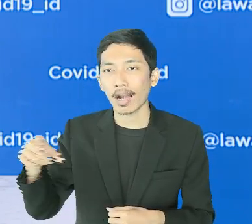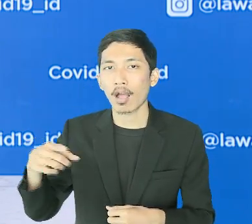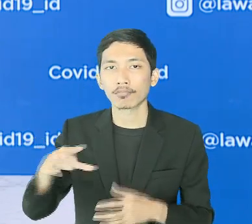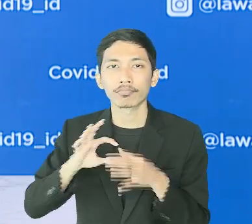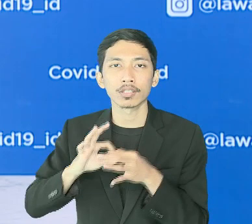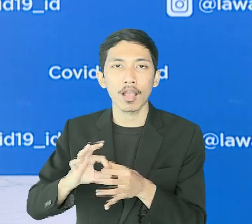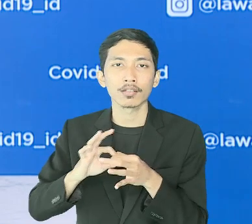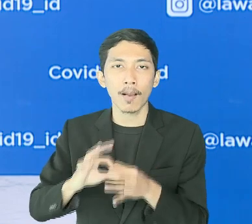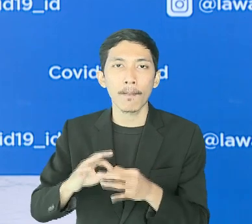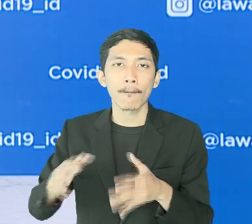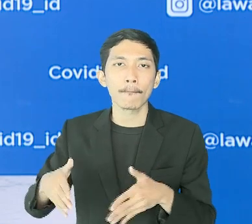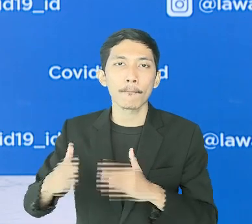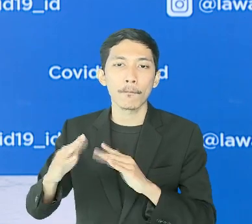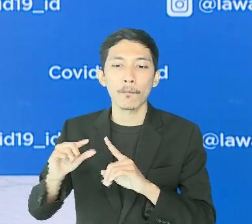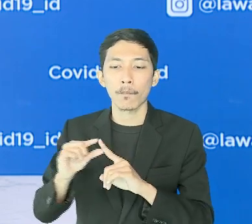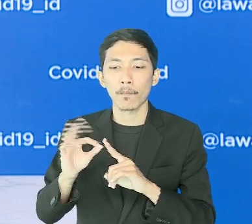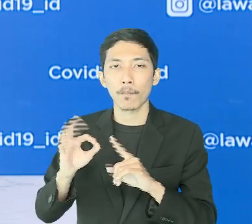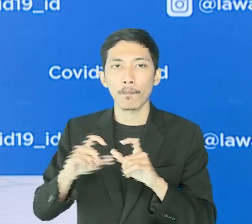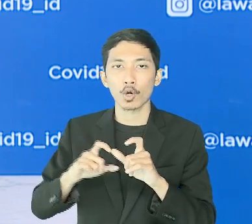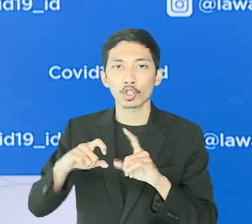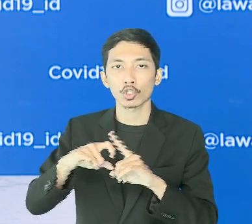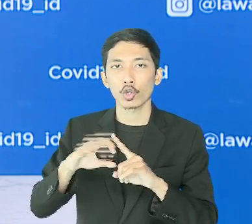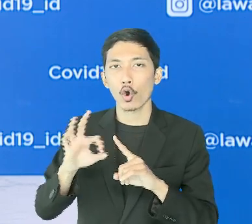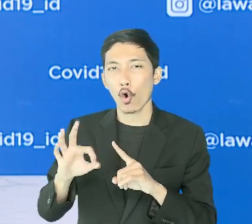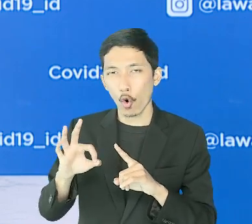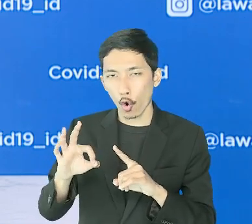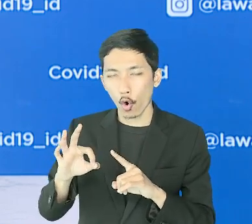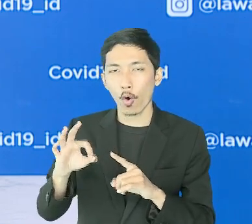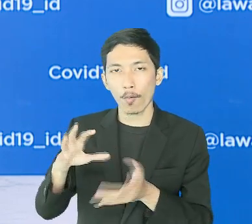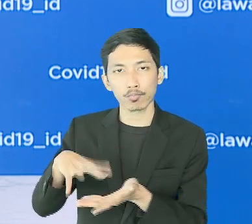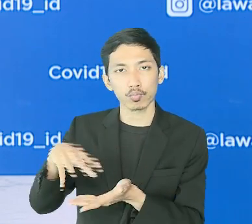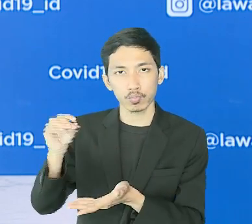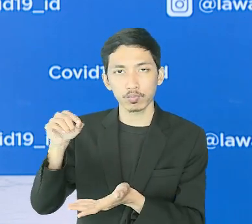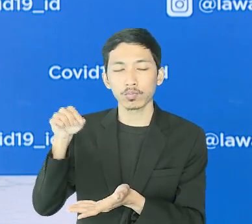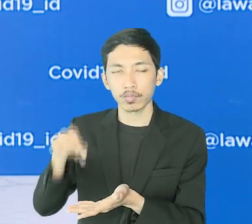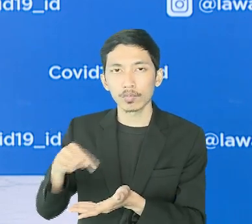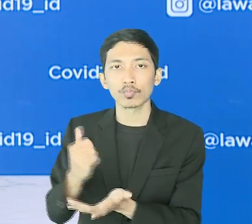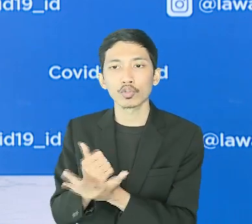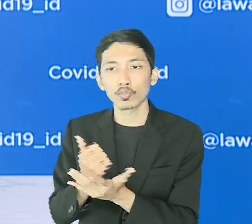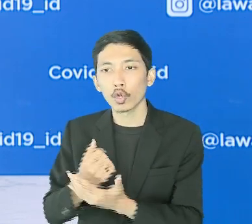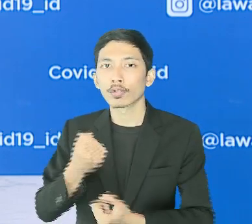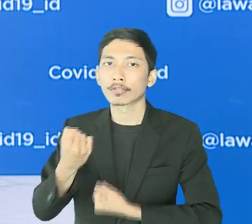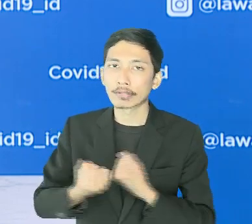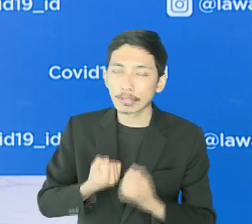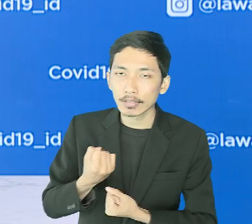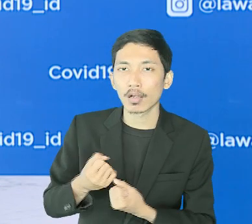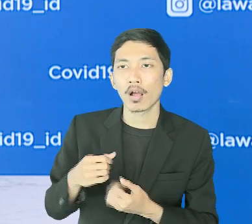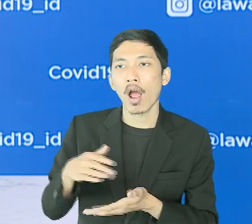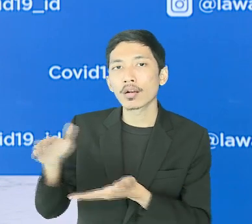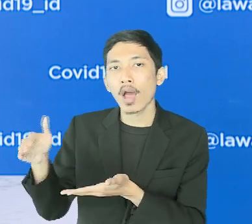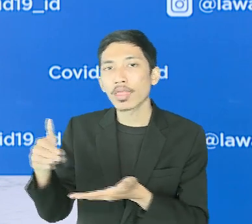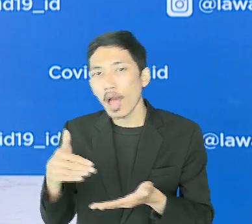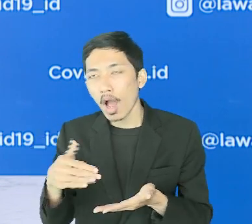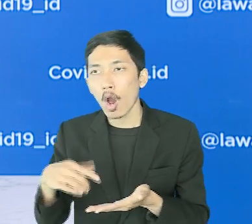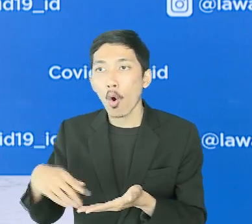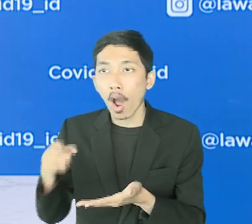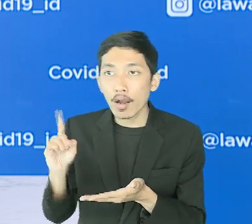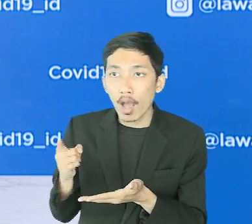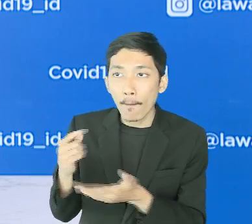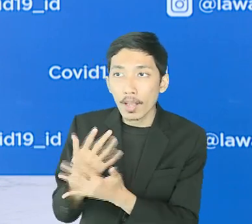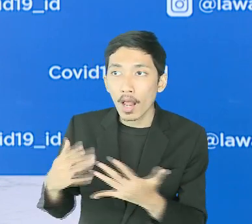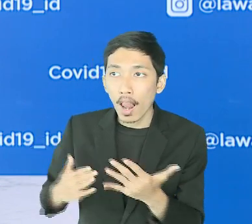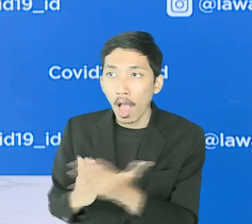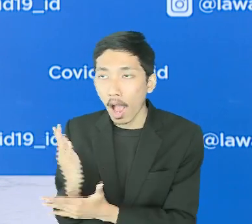bersama dengan posko-posko yang terbentuk di bawahnya terus meningkatkan kegiatan pencatatan dan pelaporan